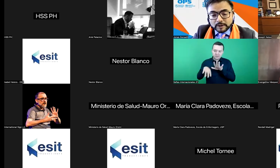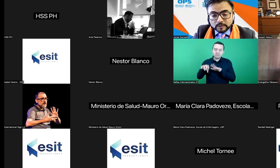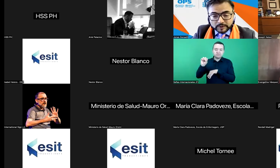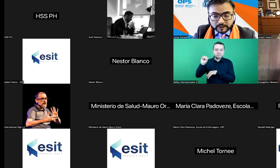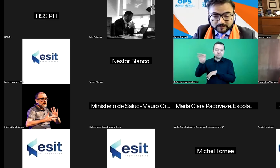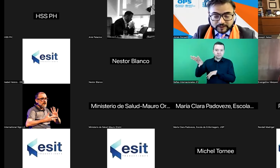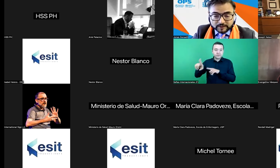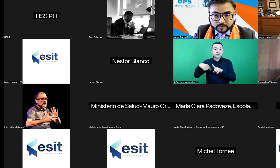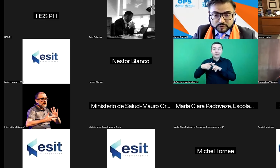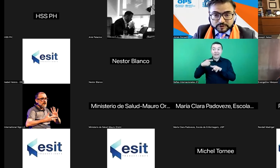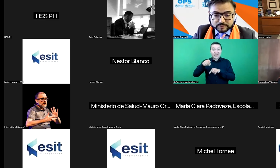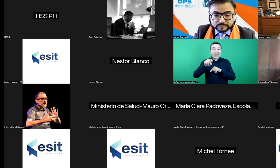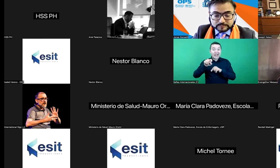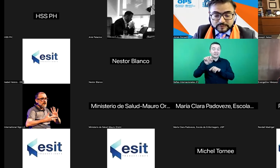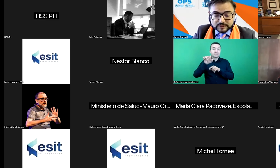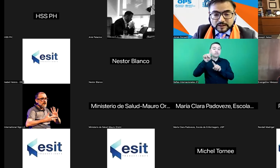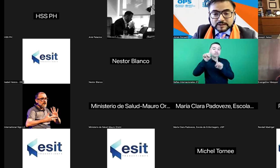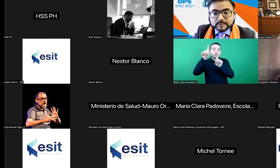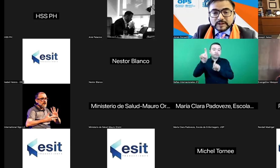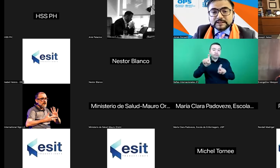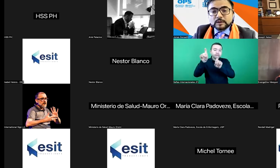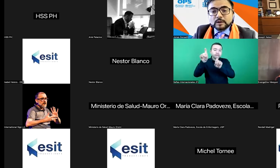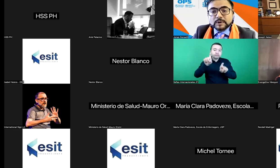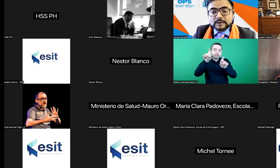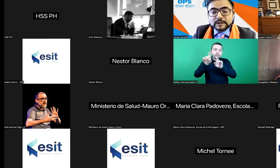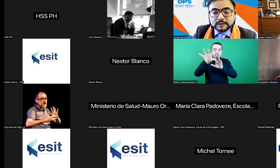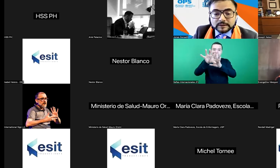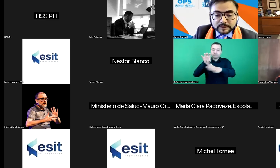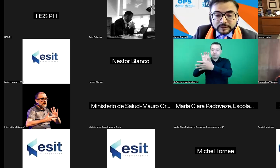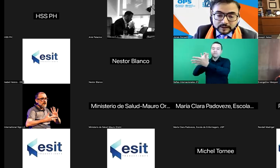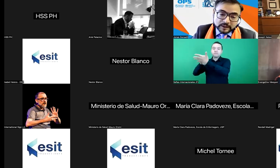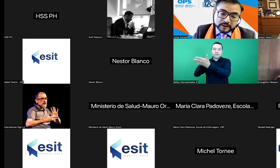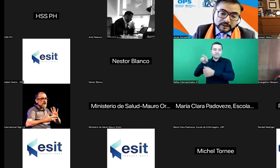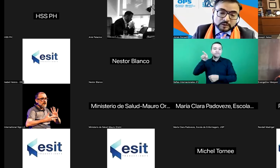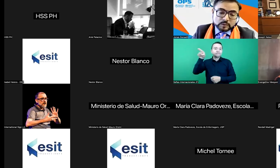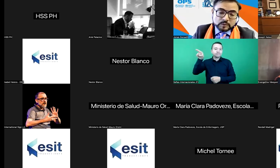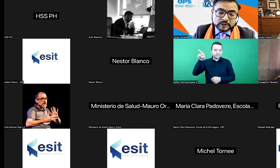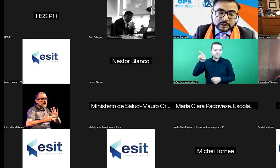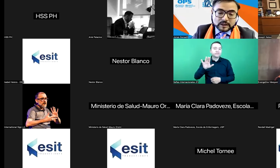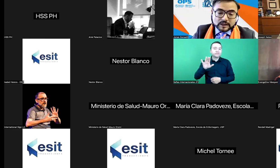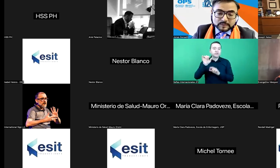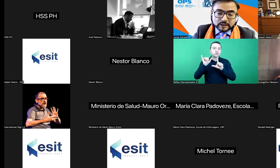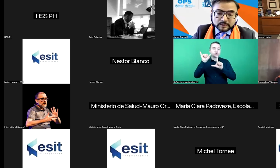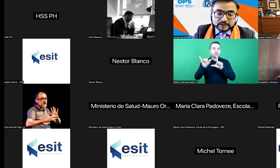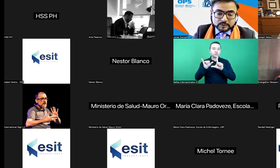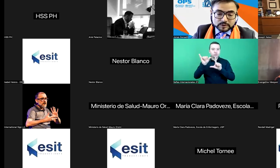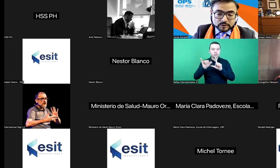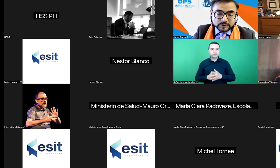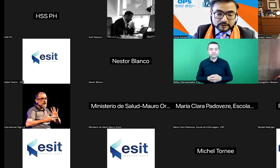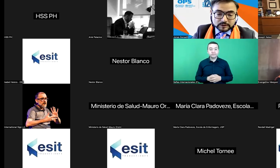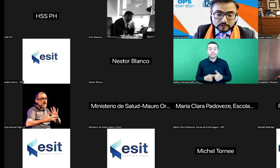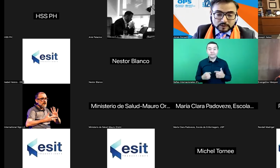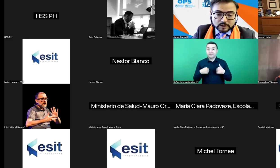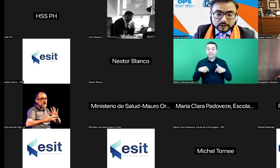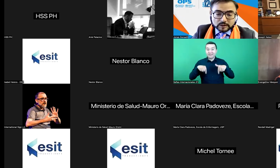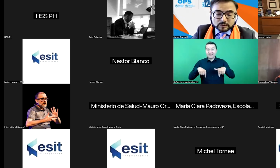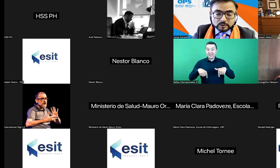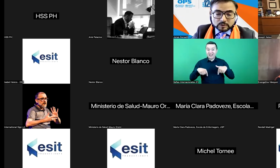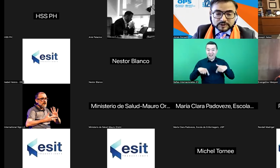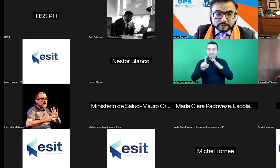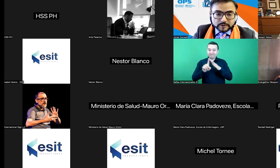est sur le chat et cela restera en tant que document de référence. Je présente